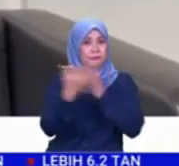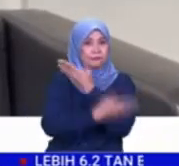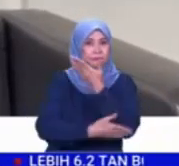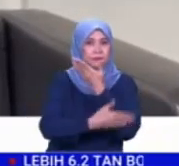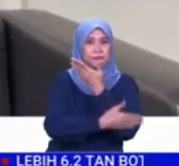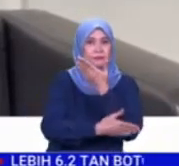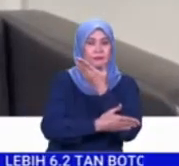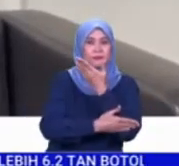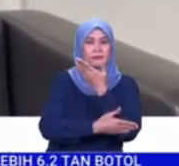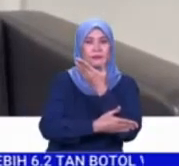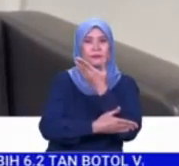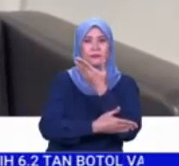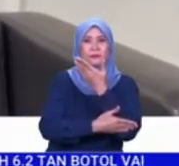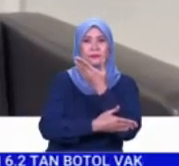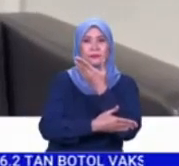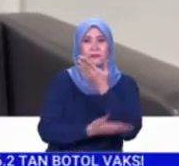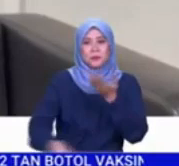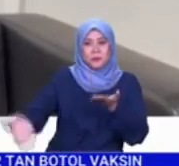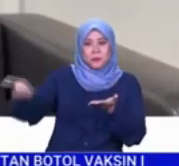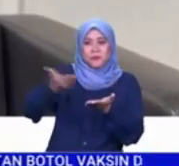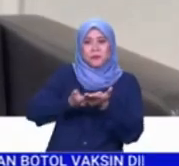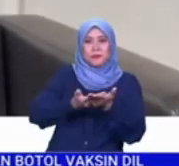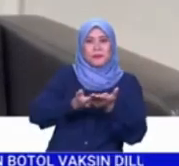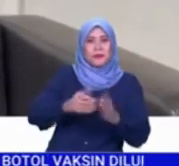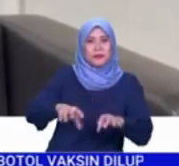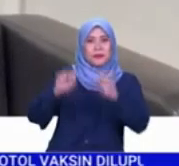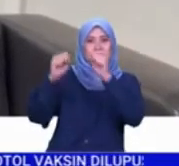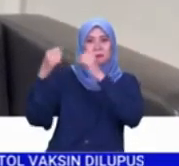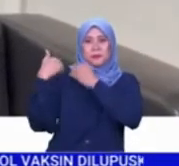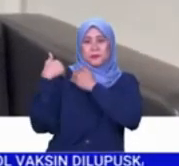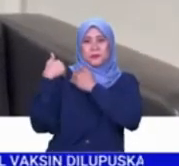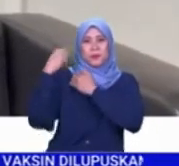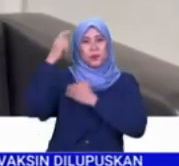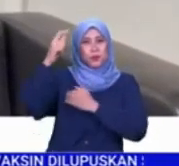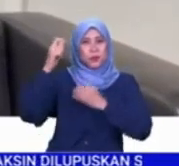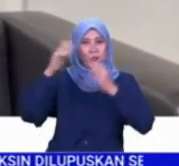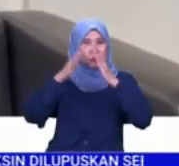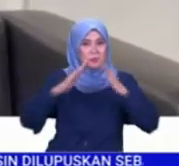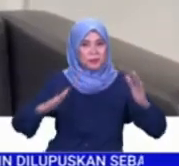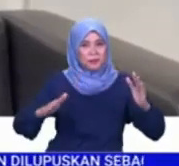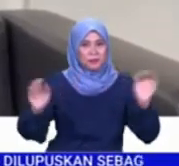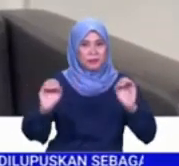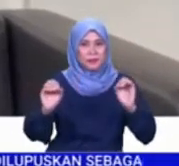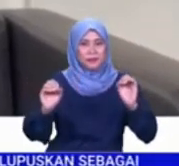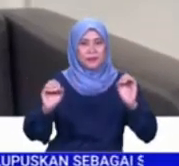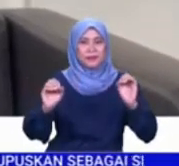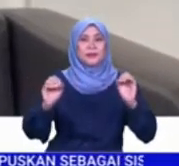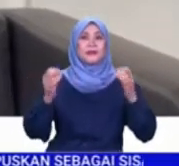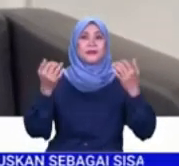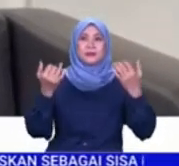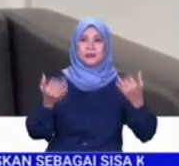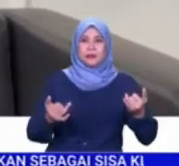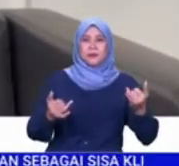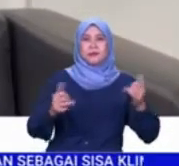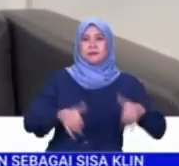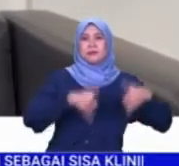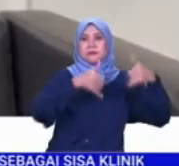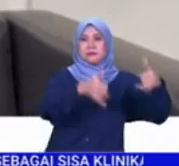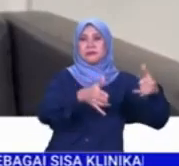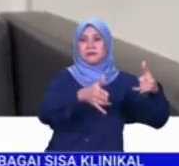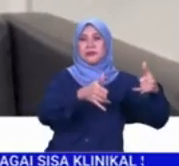ni menawarkan diri untuk menjadi tuan rumah, maka kejohanan AFC Cup bagi zon